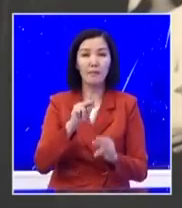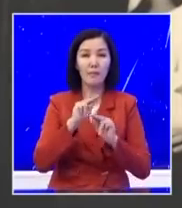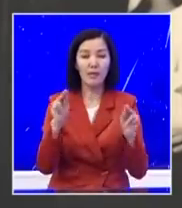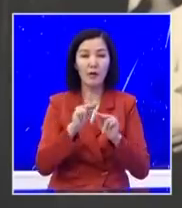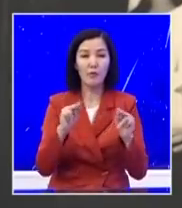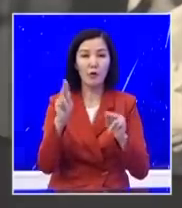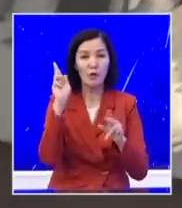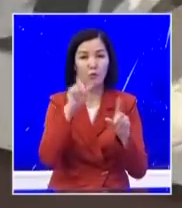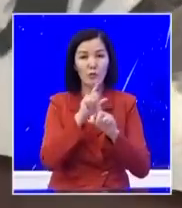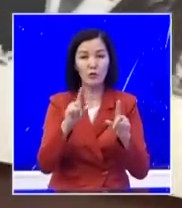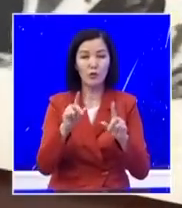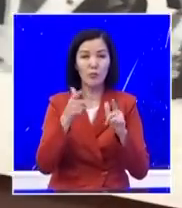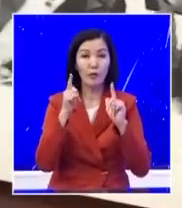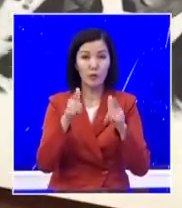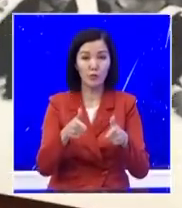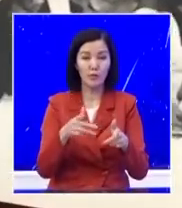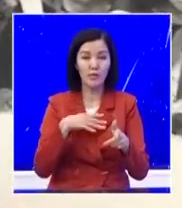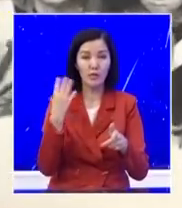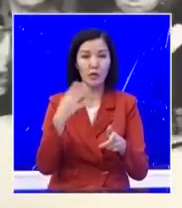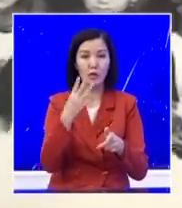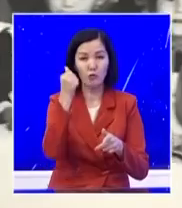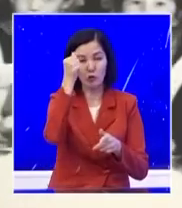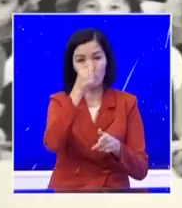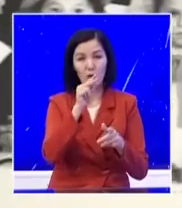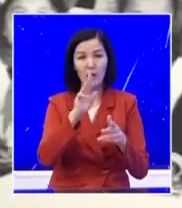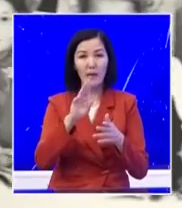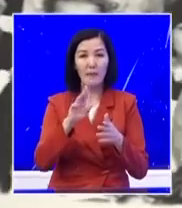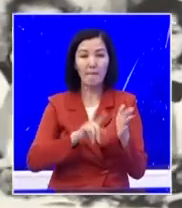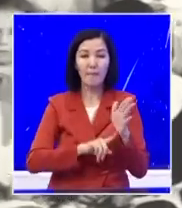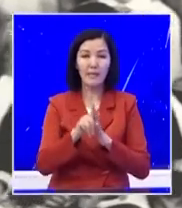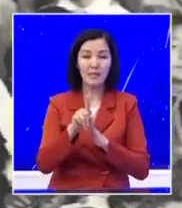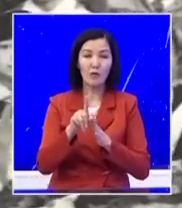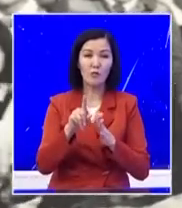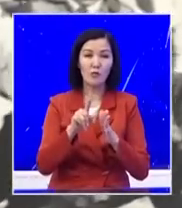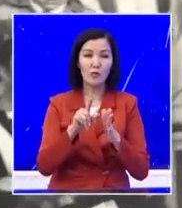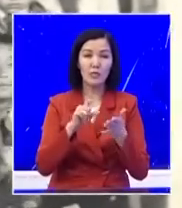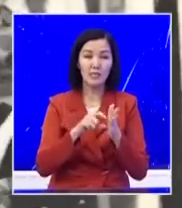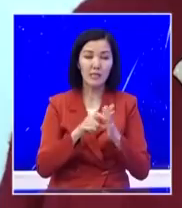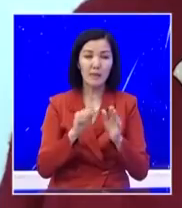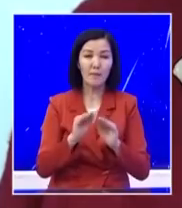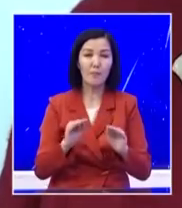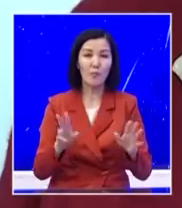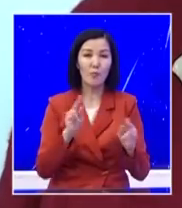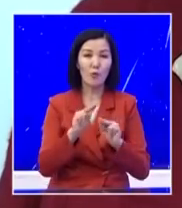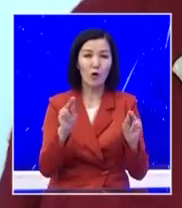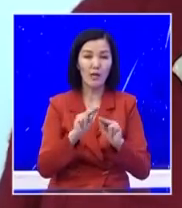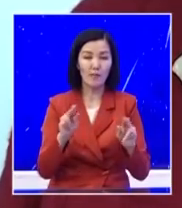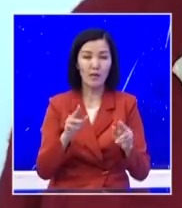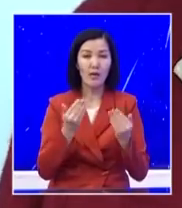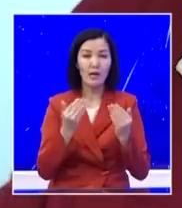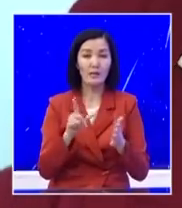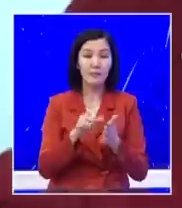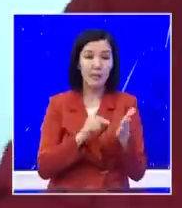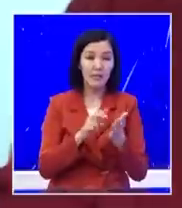педагогикалық училищеге оқуға түседі. 43 жыл мектепте бастауыш сынып мұғалімі болады. Құрметті еңбек демалысына шыққан.